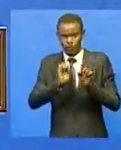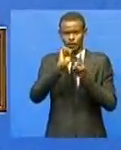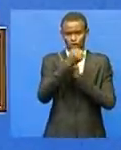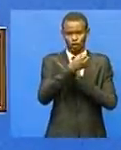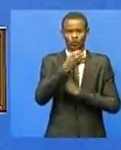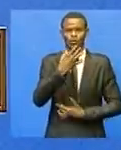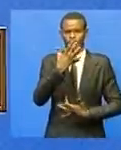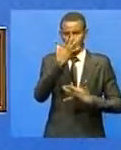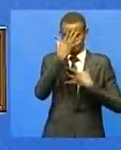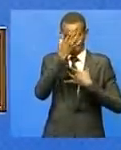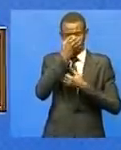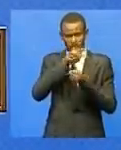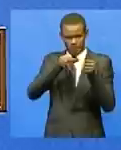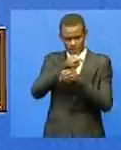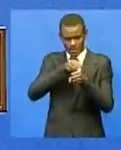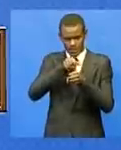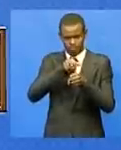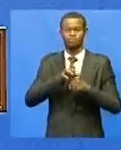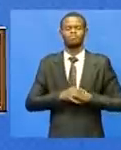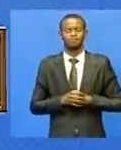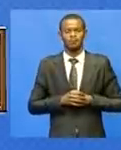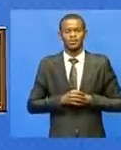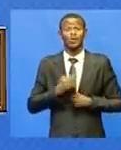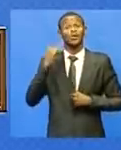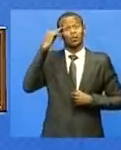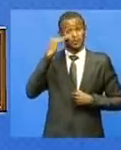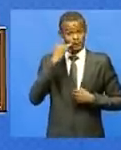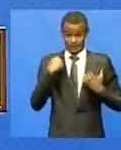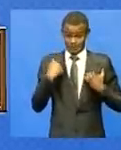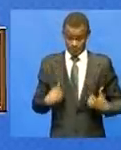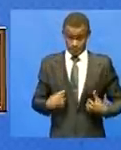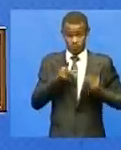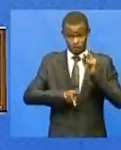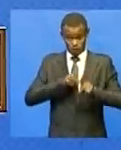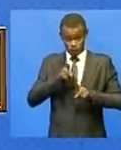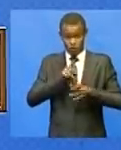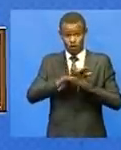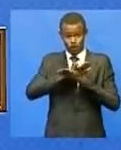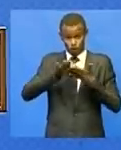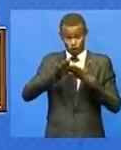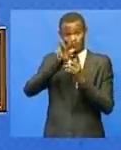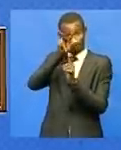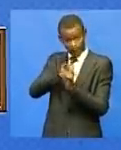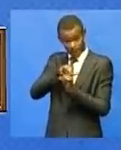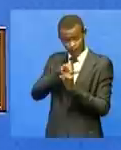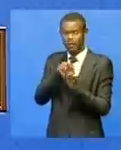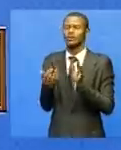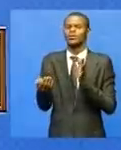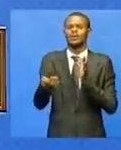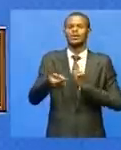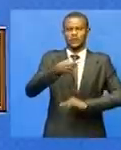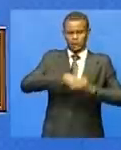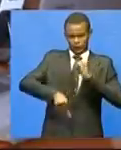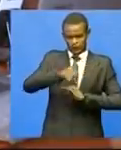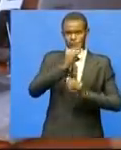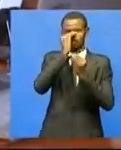Covid-19. Le ministre de la Santé publique, Hygiène et Prévention est quant à lui revenu sur la situation